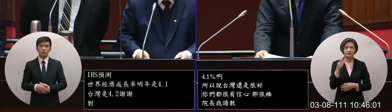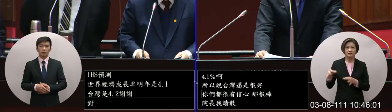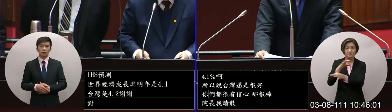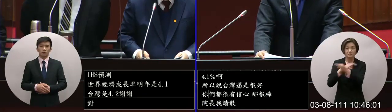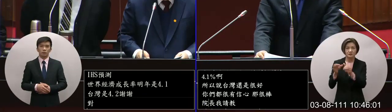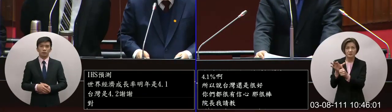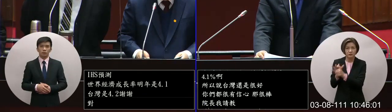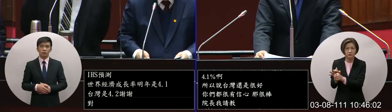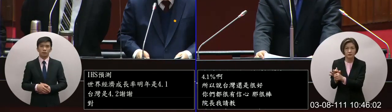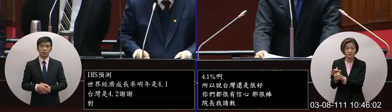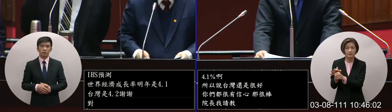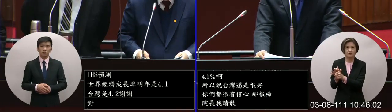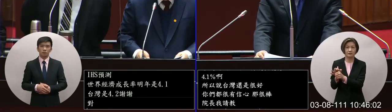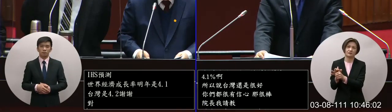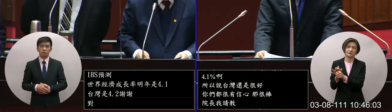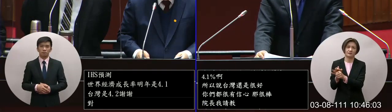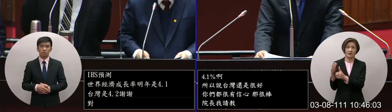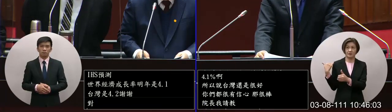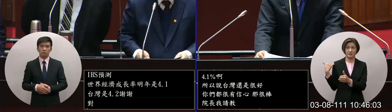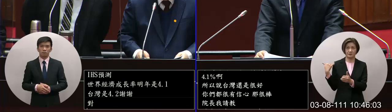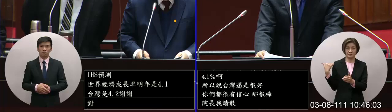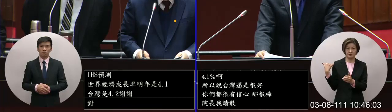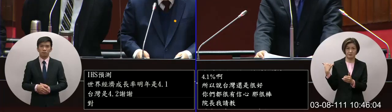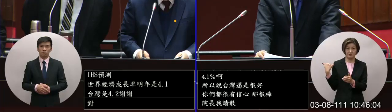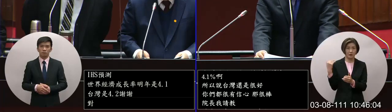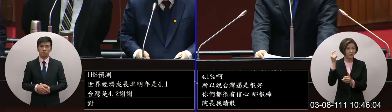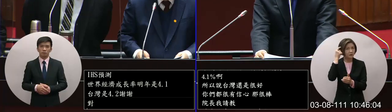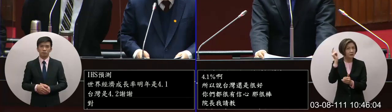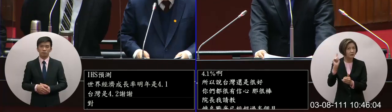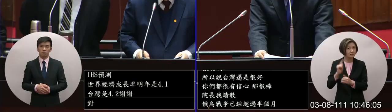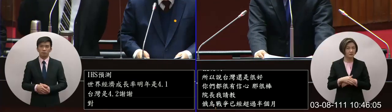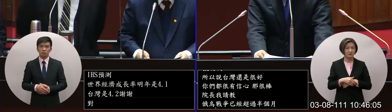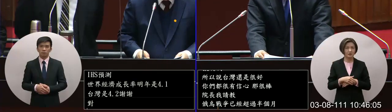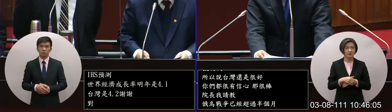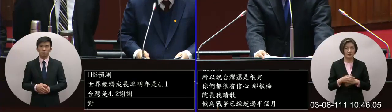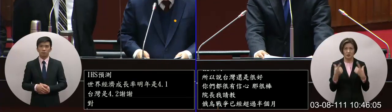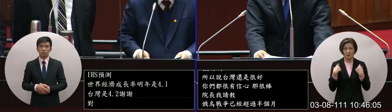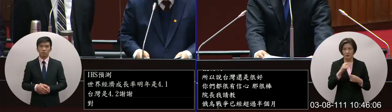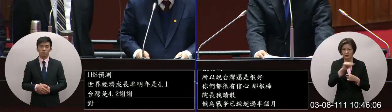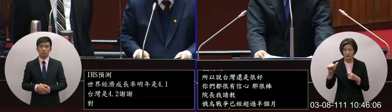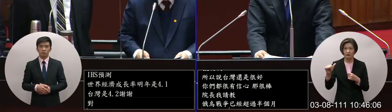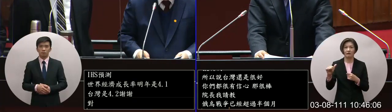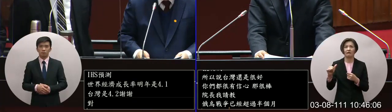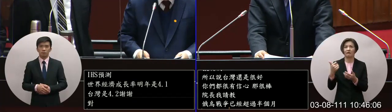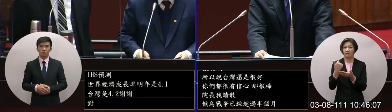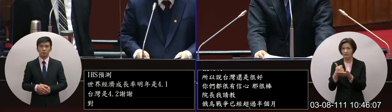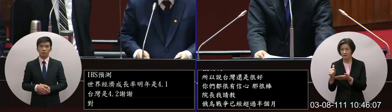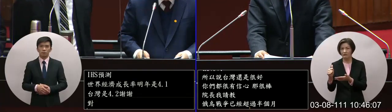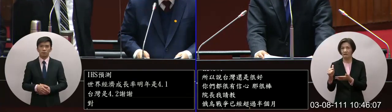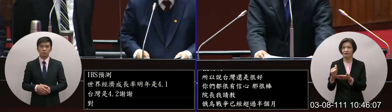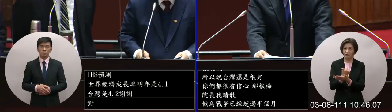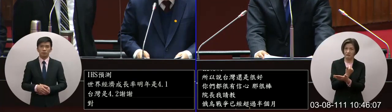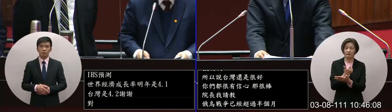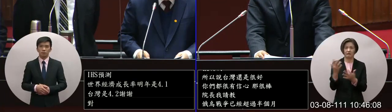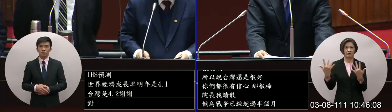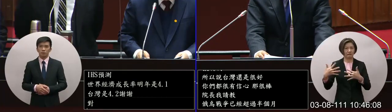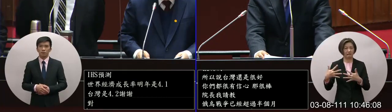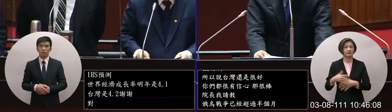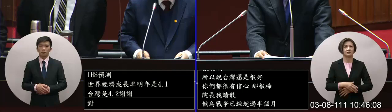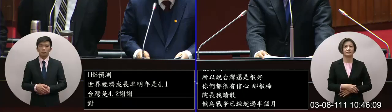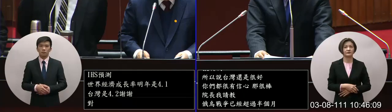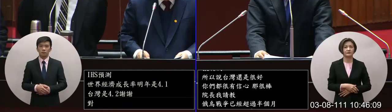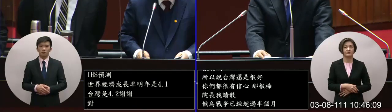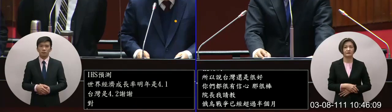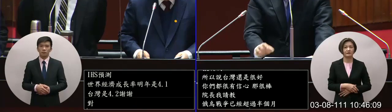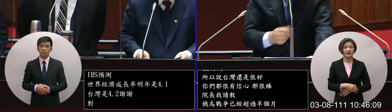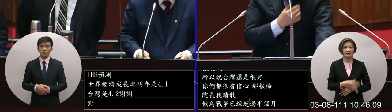的背后啊，可能是阻断有相关原料的出口，引发这些制造业啊、科技业的